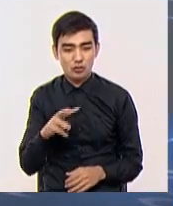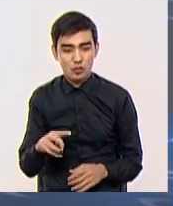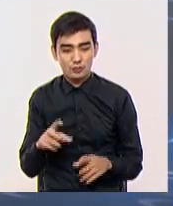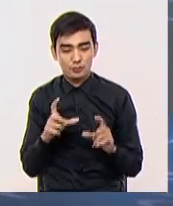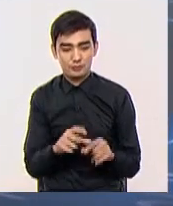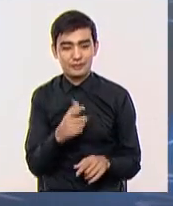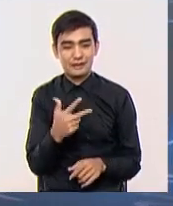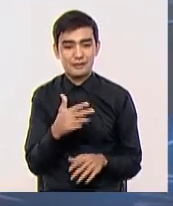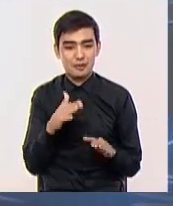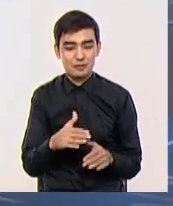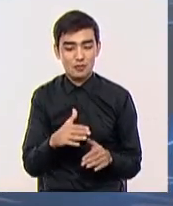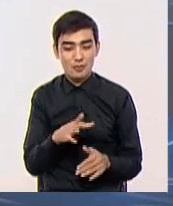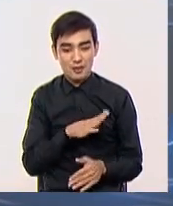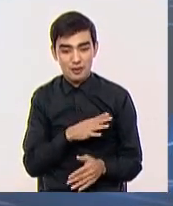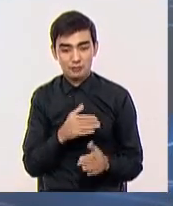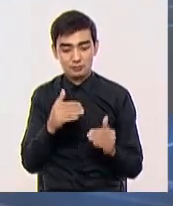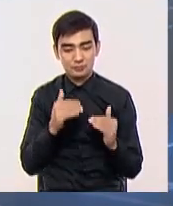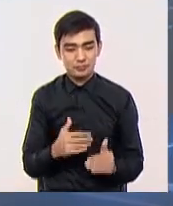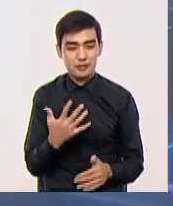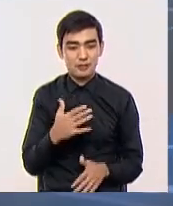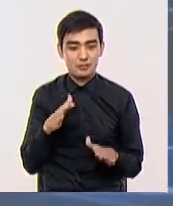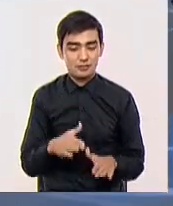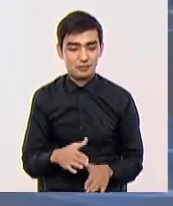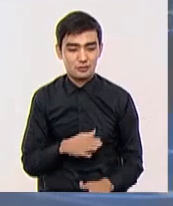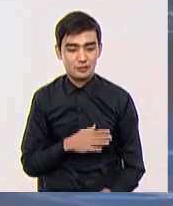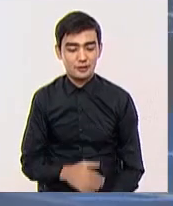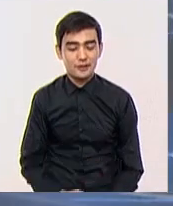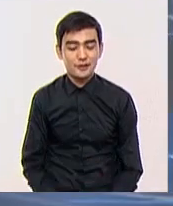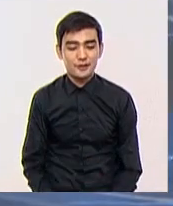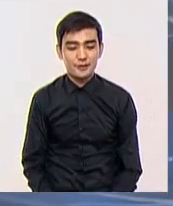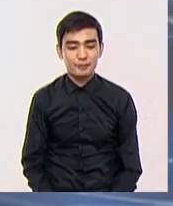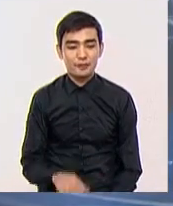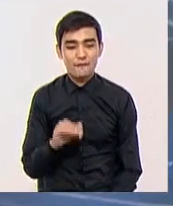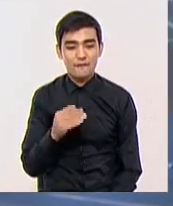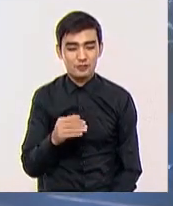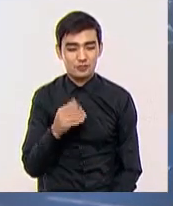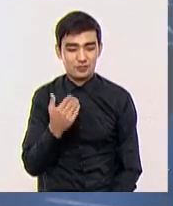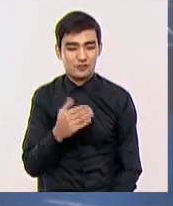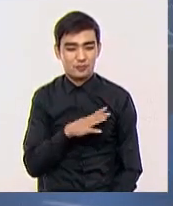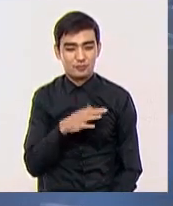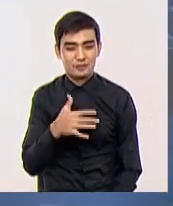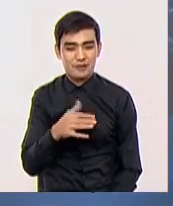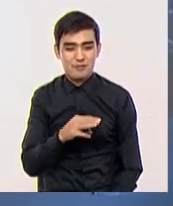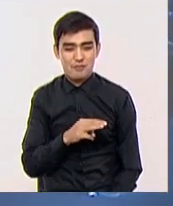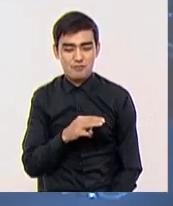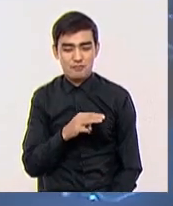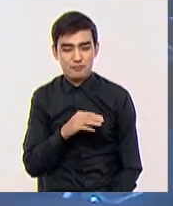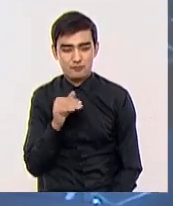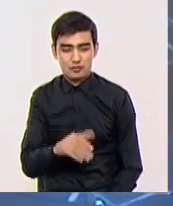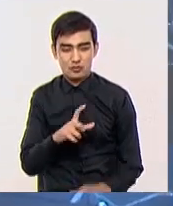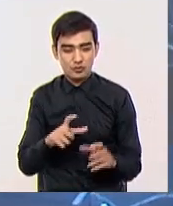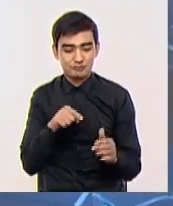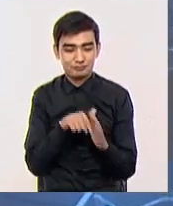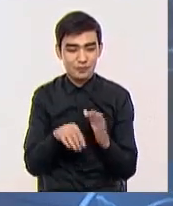тізімінде 3-ші орыннан 5-ші орынға жайғасты. Ал Facebook-тың 50 миллиондай қолданушысы Telegram